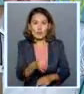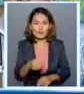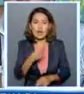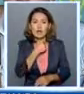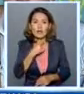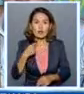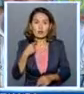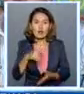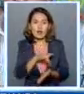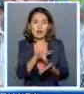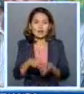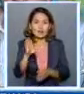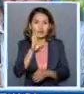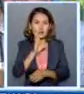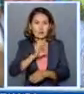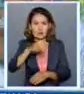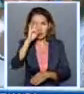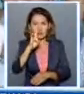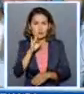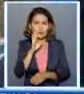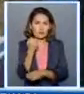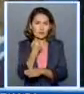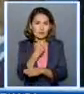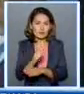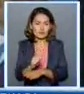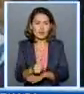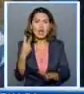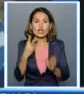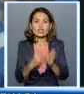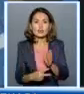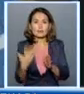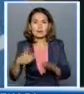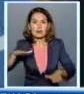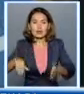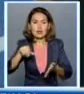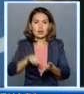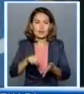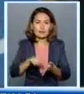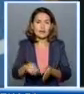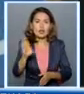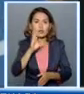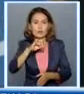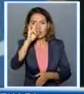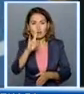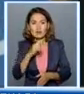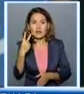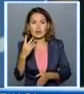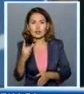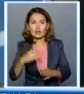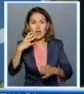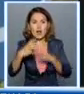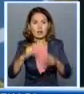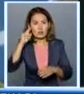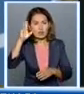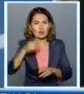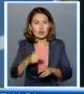бұны мақтаныш тұтамыз. Алға Қазақстан! Алға Қазақстан! 75 келі салмақта өнер көрсетіп жүрген Светлана Подобедова 2 дүркін әлем